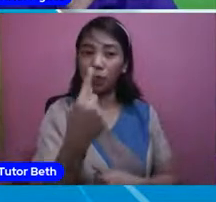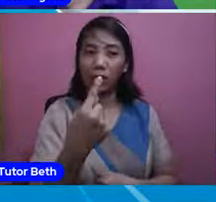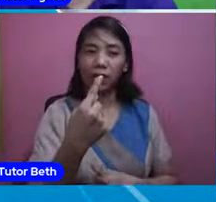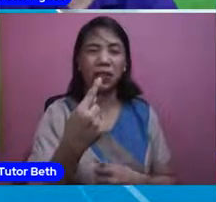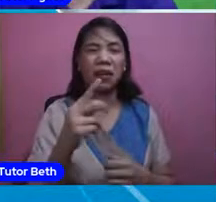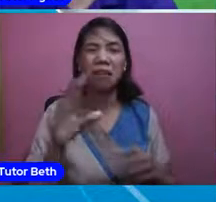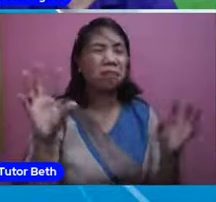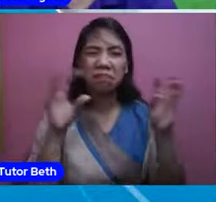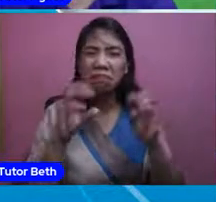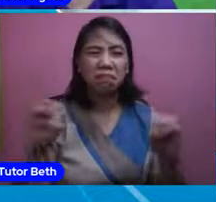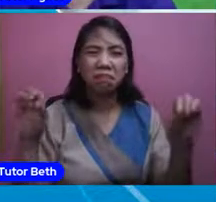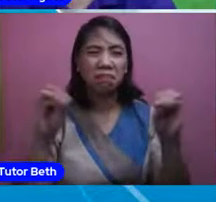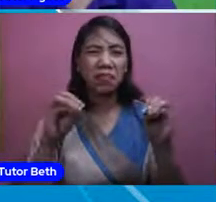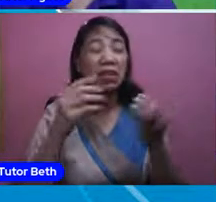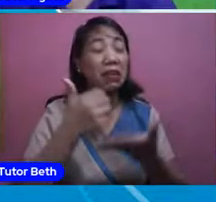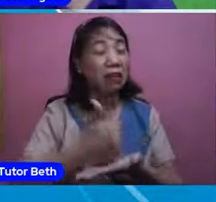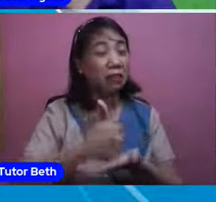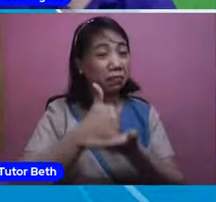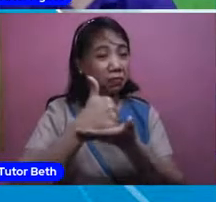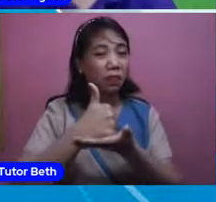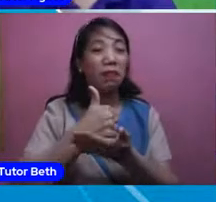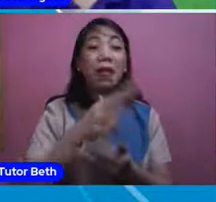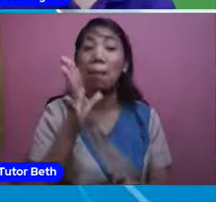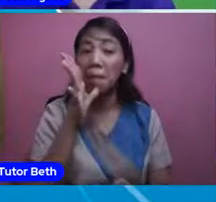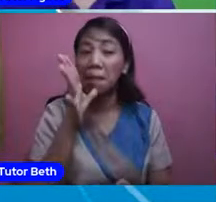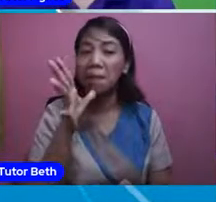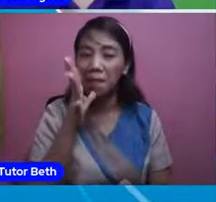siya dahil marunong na siya.